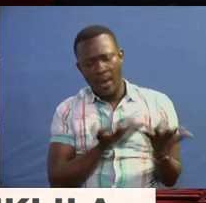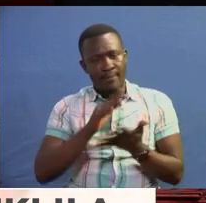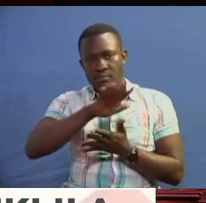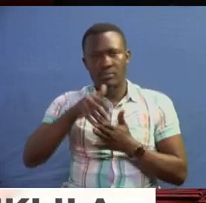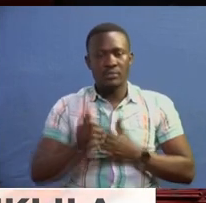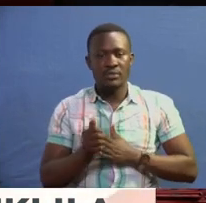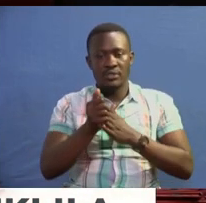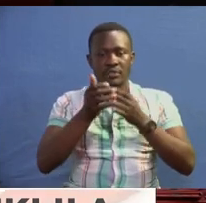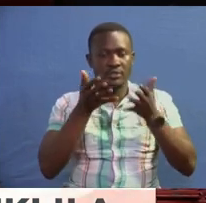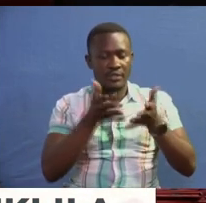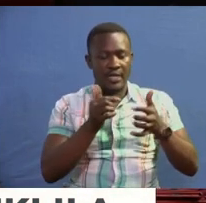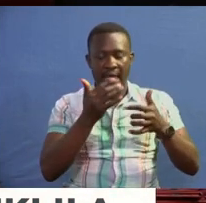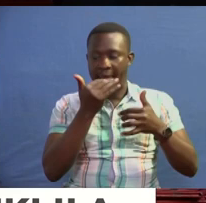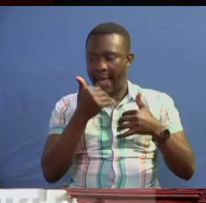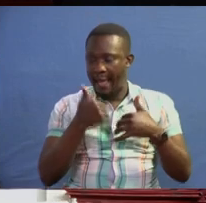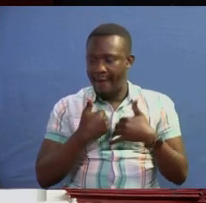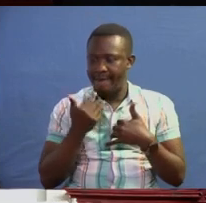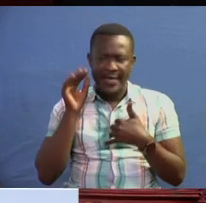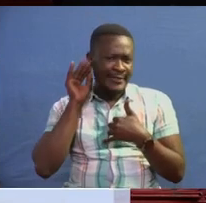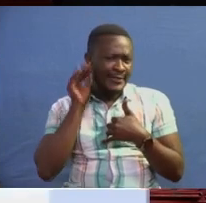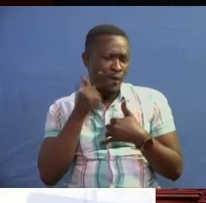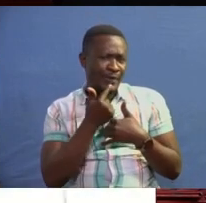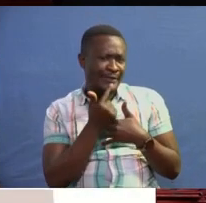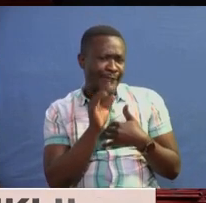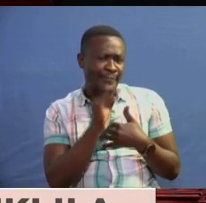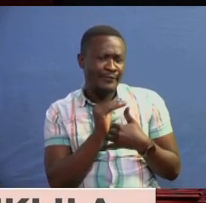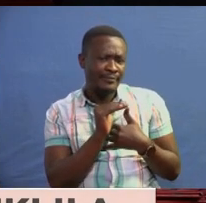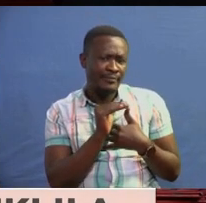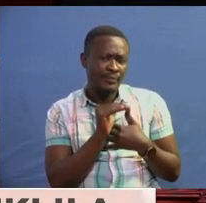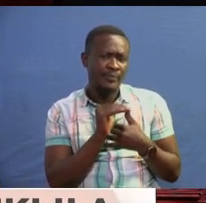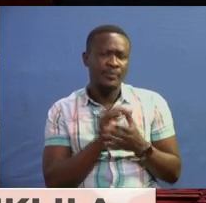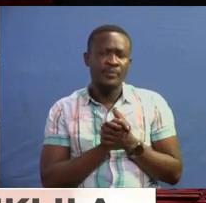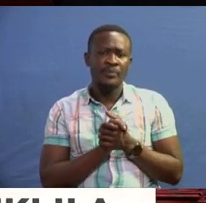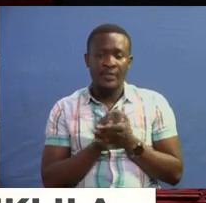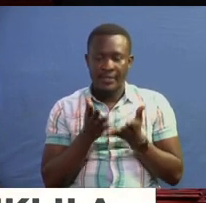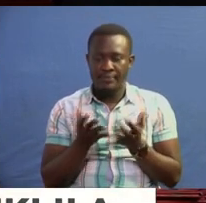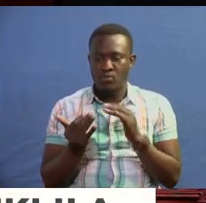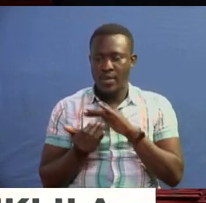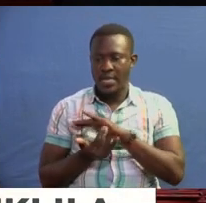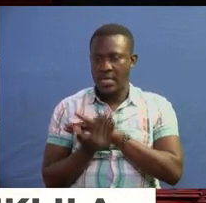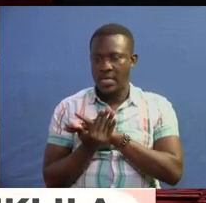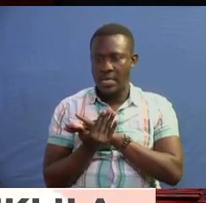here and I have heard what they have said this morning